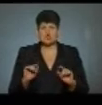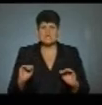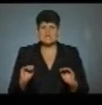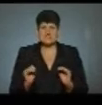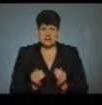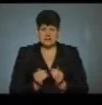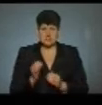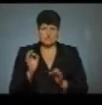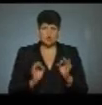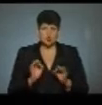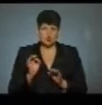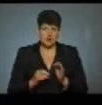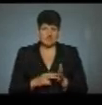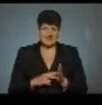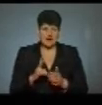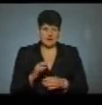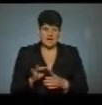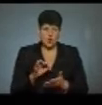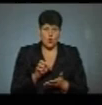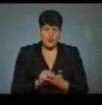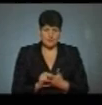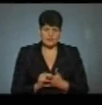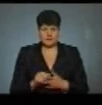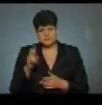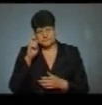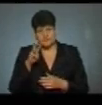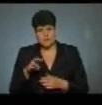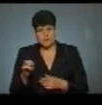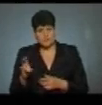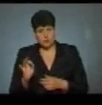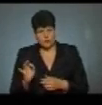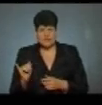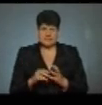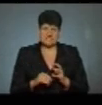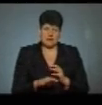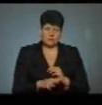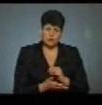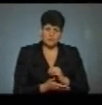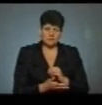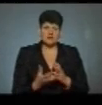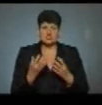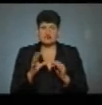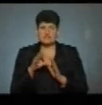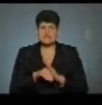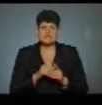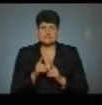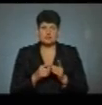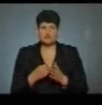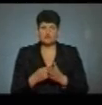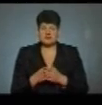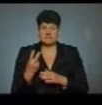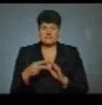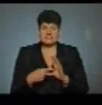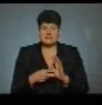зниження відсоткової ставки оренди на комунальне майно і на землю. Ще депутати внесли зміни до бюджету. 27